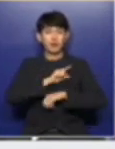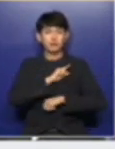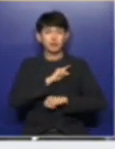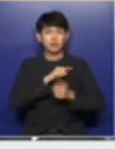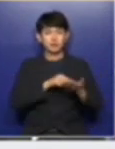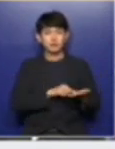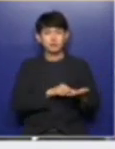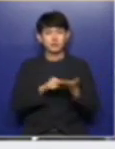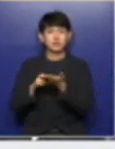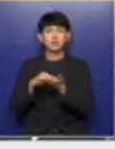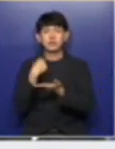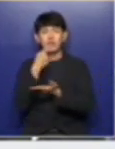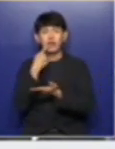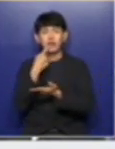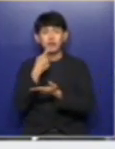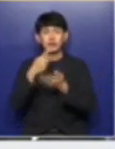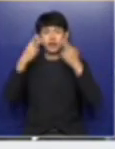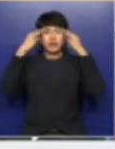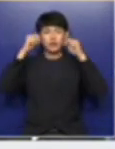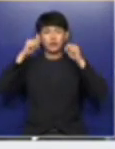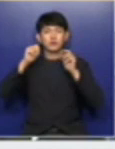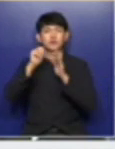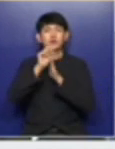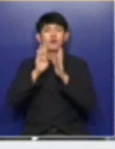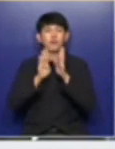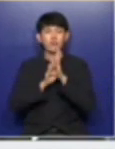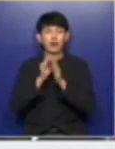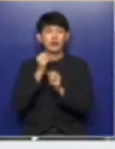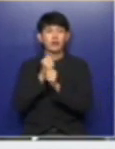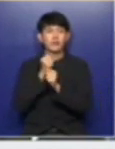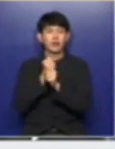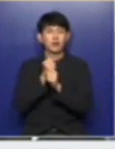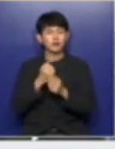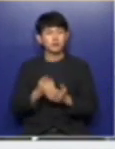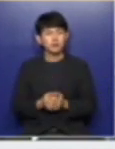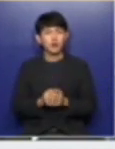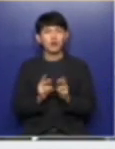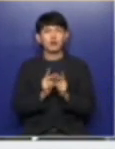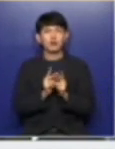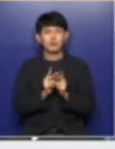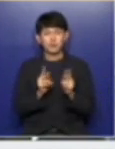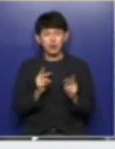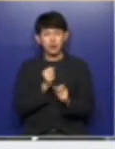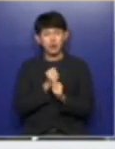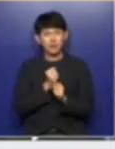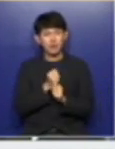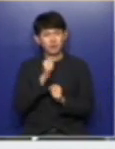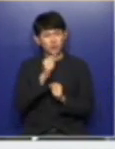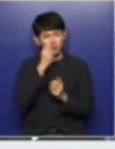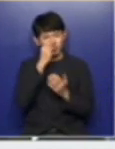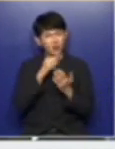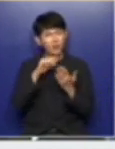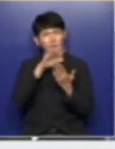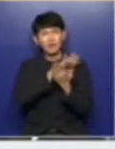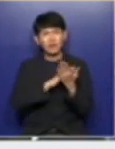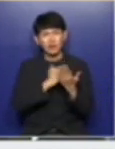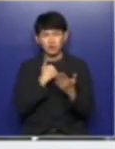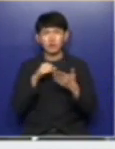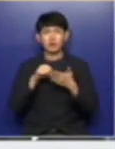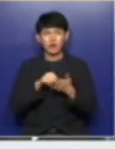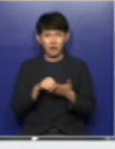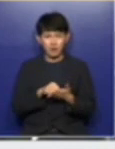อพลเอกประยุทธ์จันทร์โอชานายกรัฐมนตรีภาพกรรมการอย่างนี้ในประเทศนี้มันจะควรจะต้องปรับปรุงแล้วท่านประธ